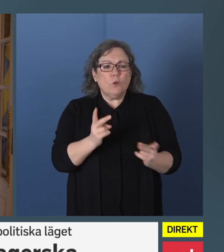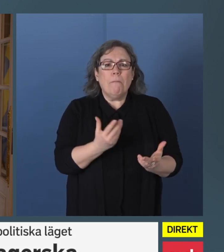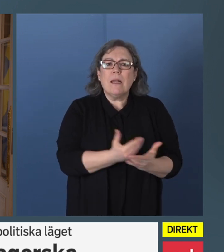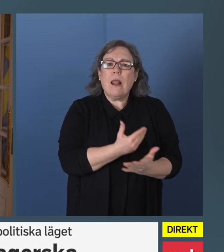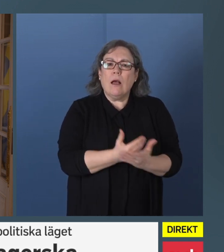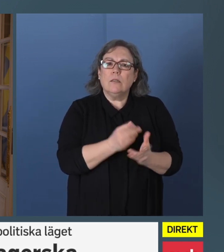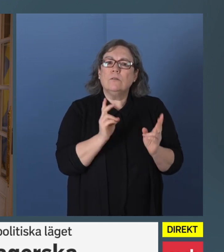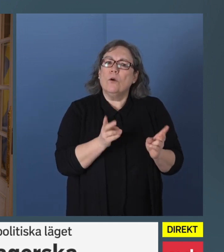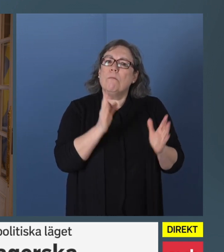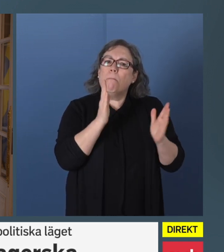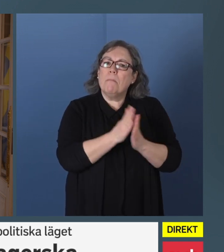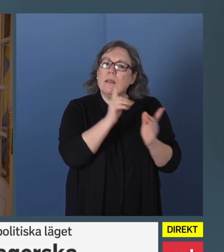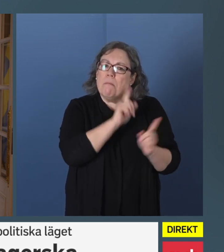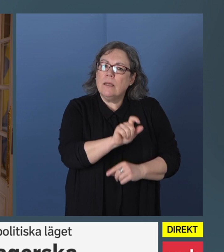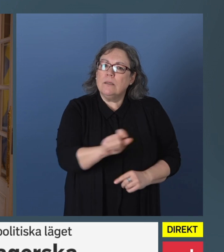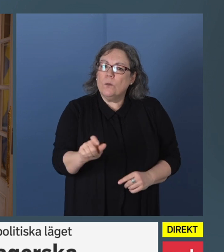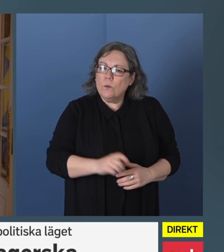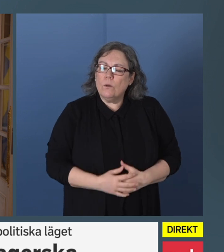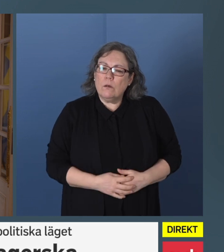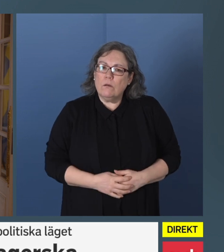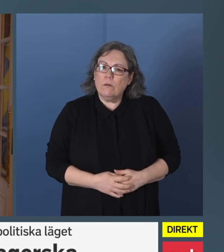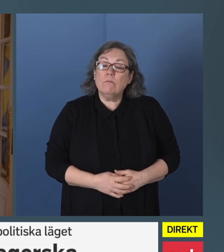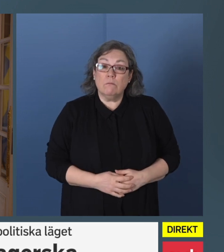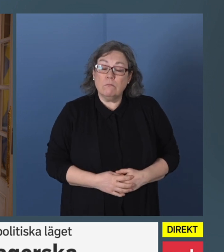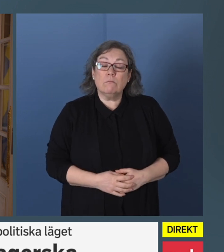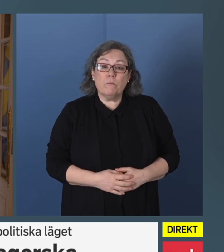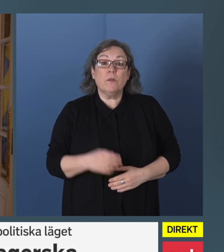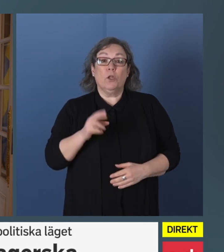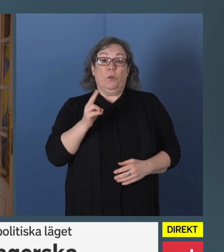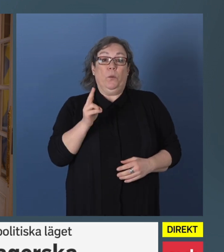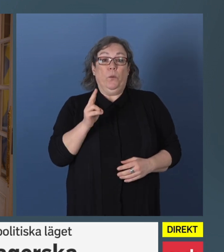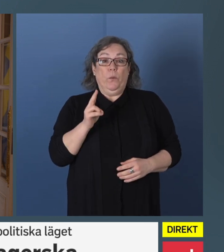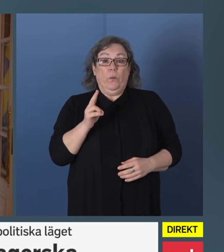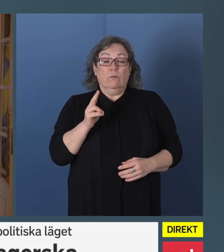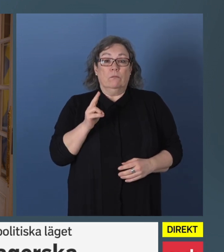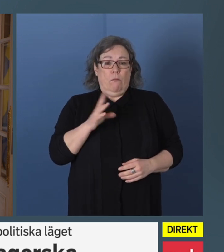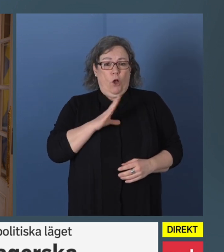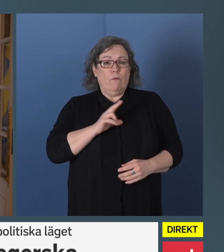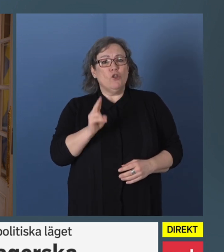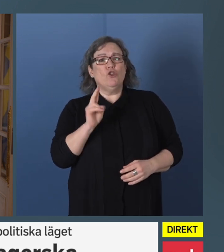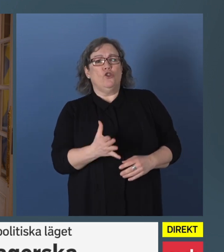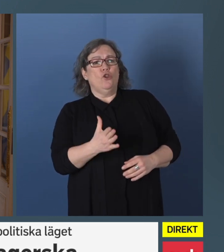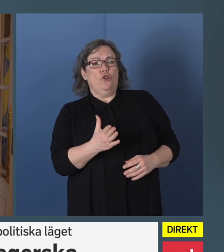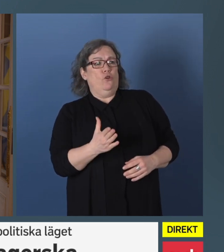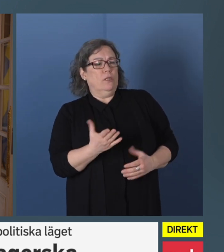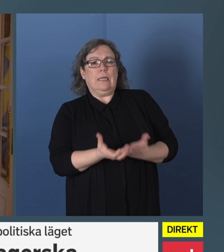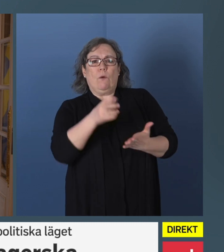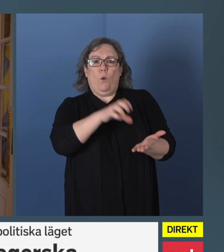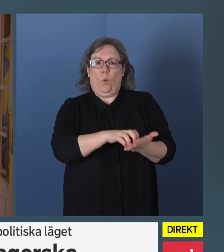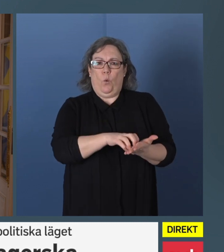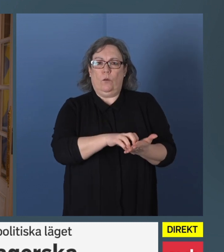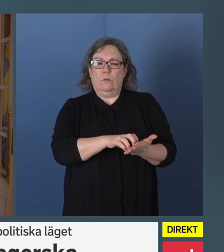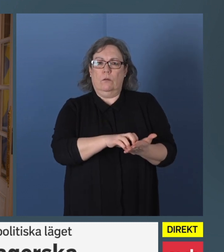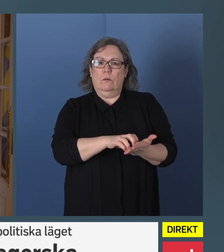och som medmänniskor. Och nu har samtiden ställt oss inför en ny uppgift och kräver att